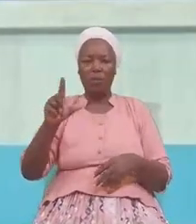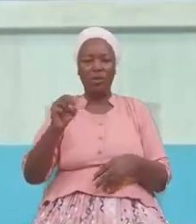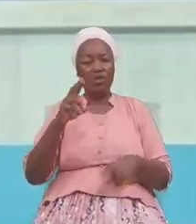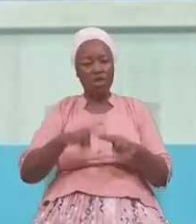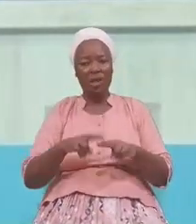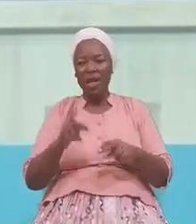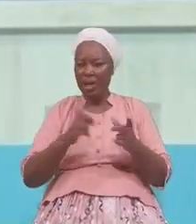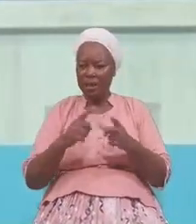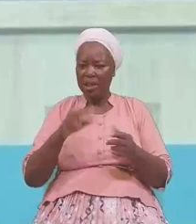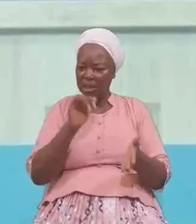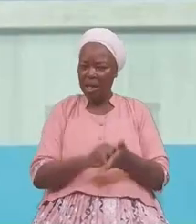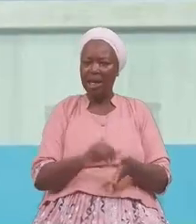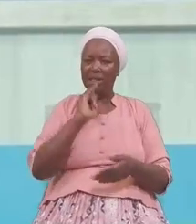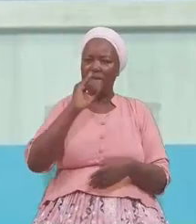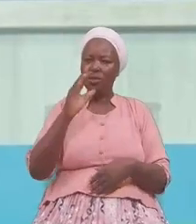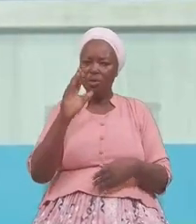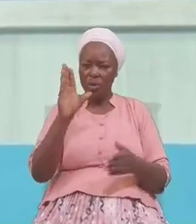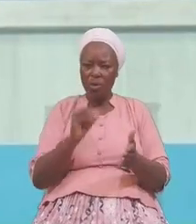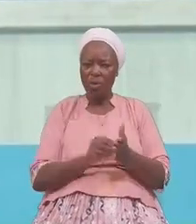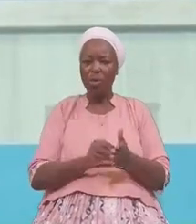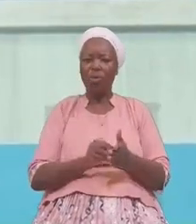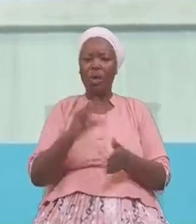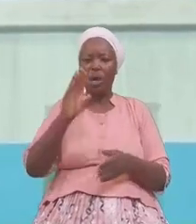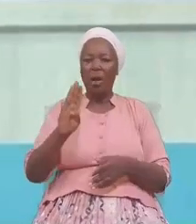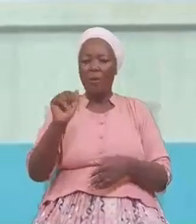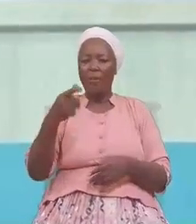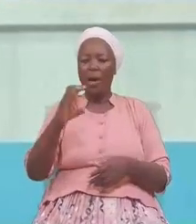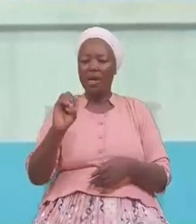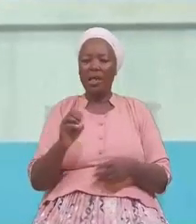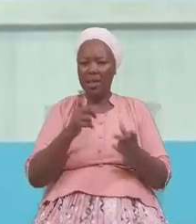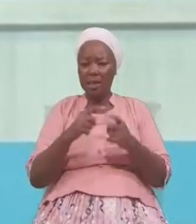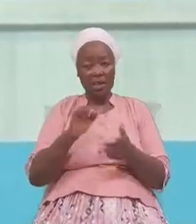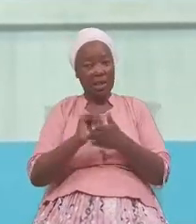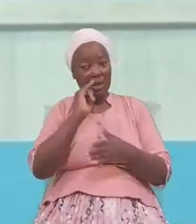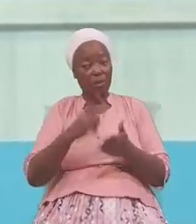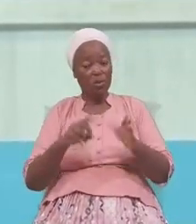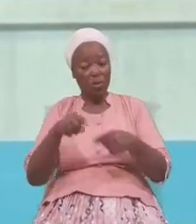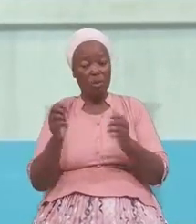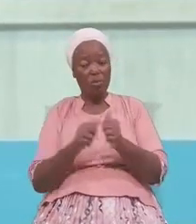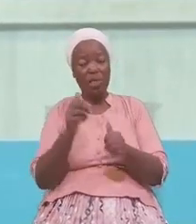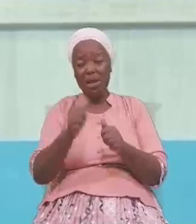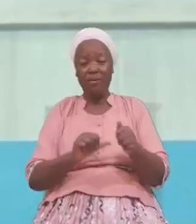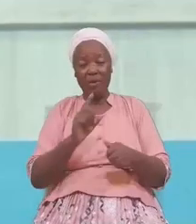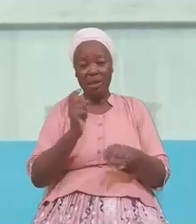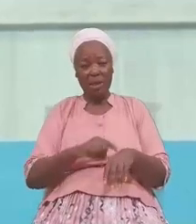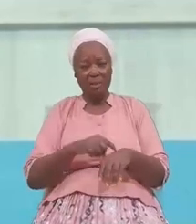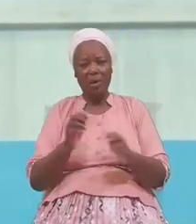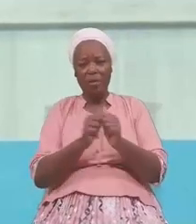C'est ton badge. Et c'est avec ça que tu vas partout. Maintenant, sans